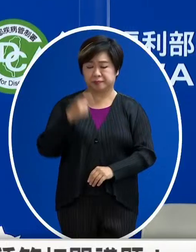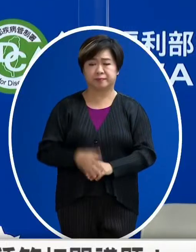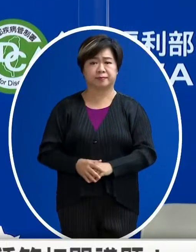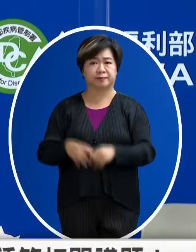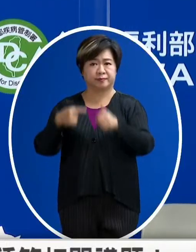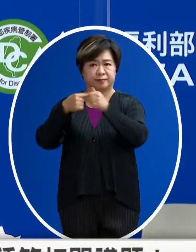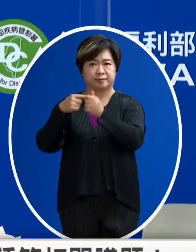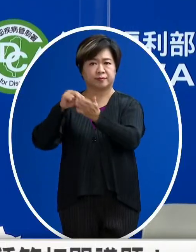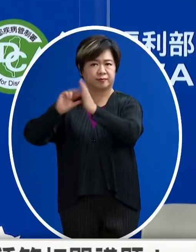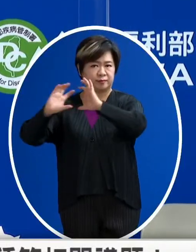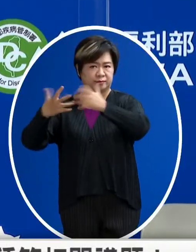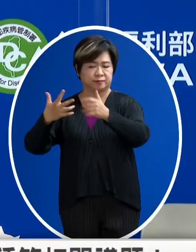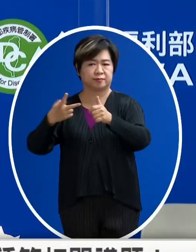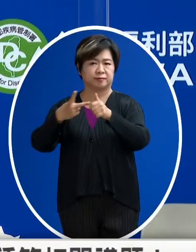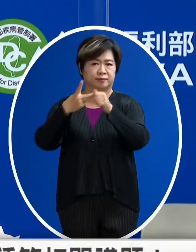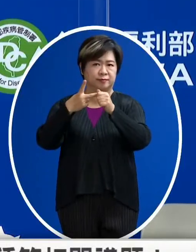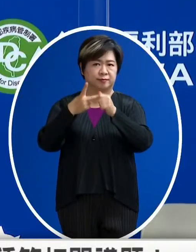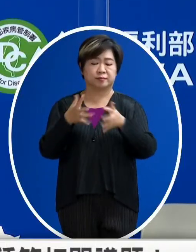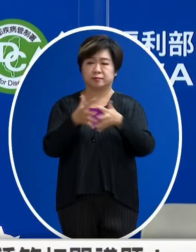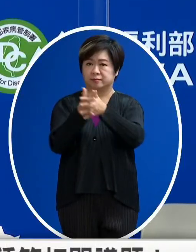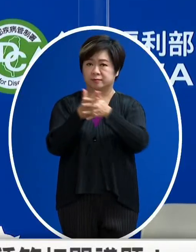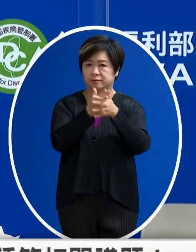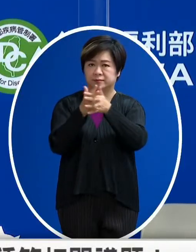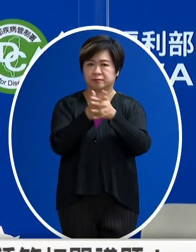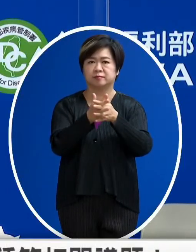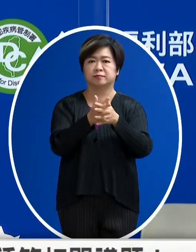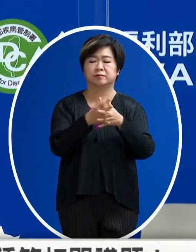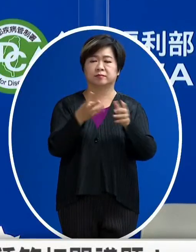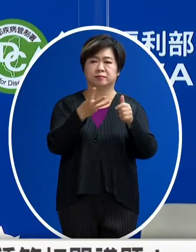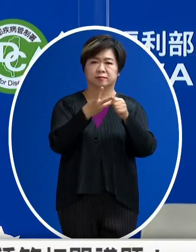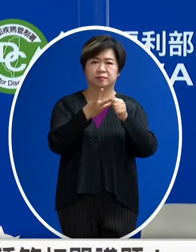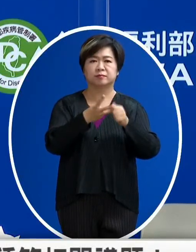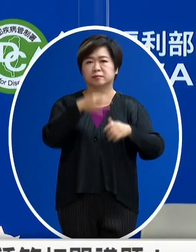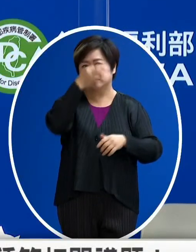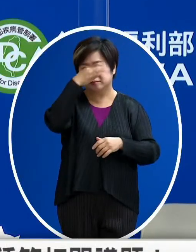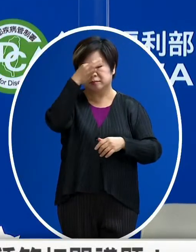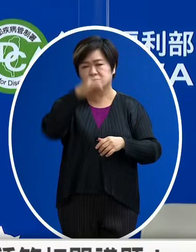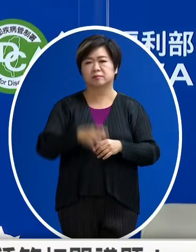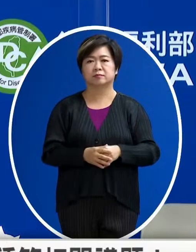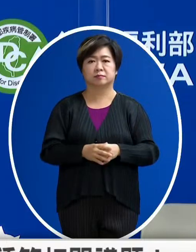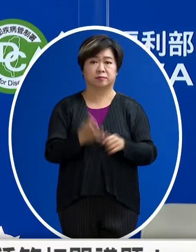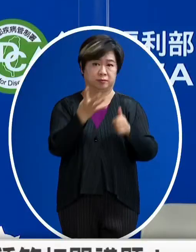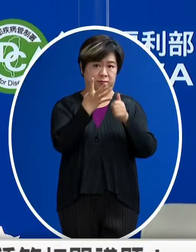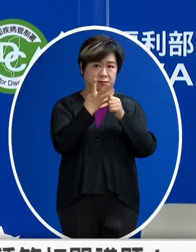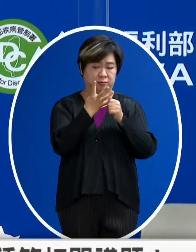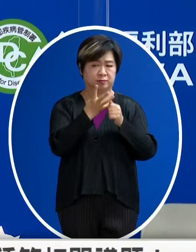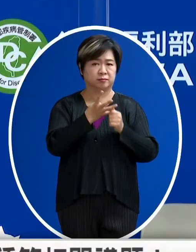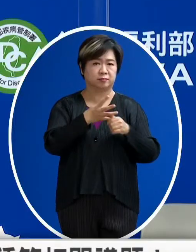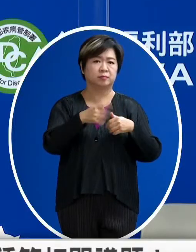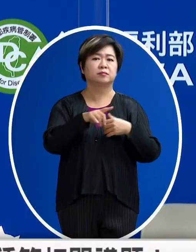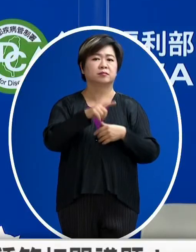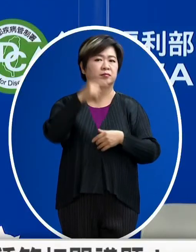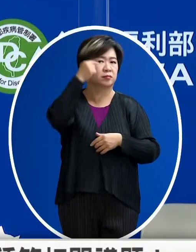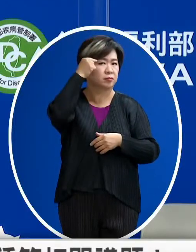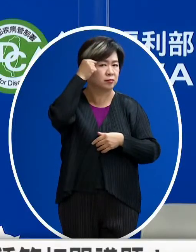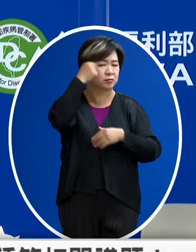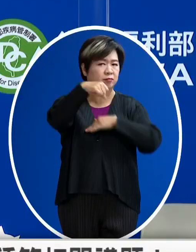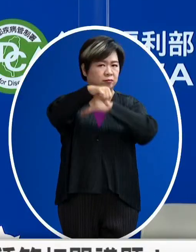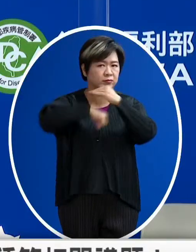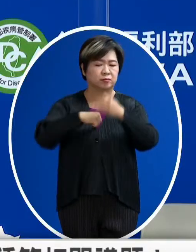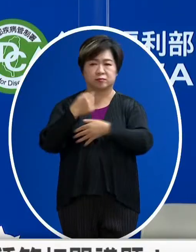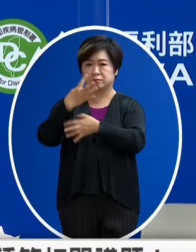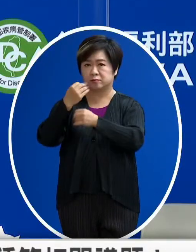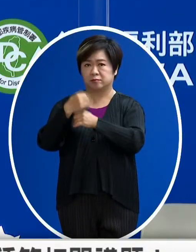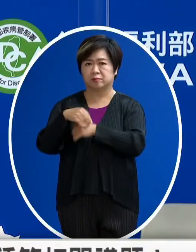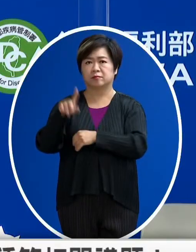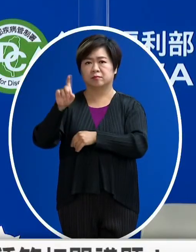案是印尼，一案是美国，那一案是菲律宾，另外还有一案是蒙古。入境日是在